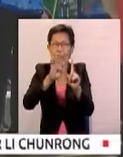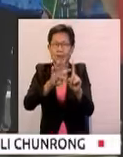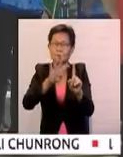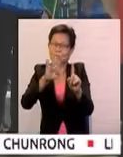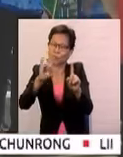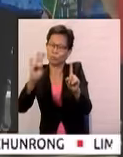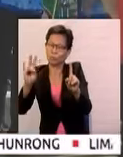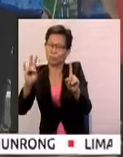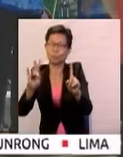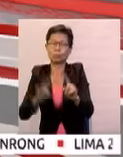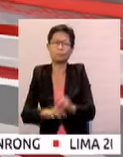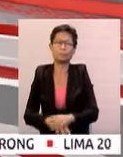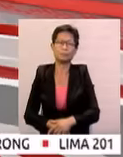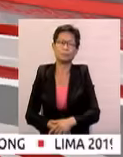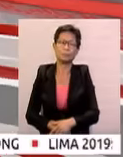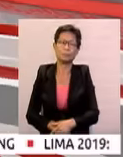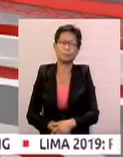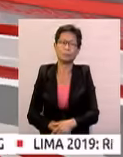142-147.